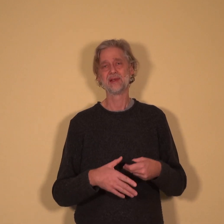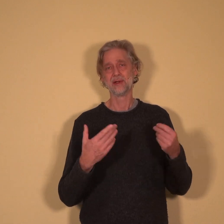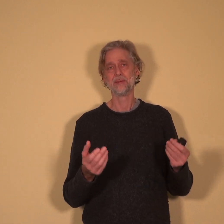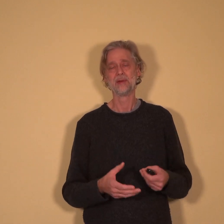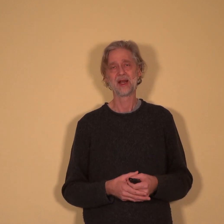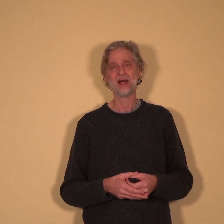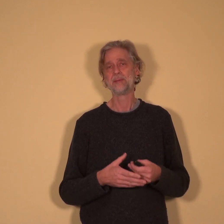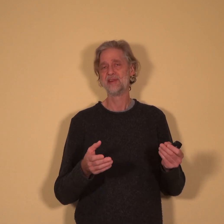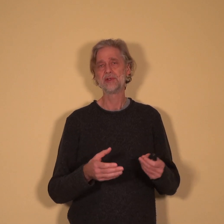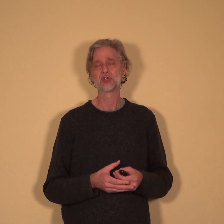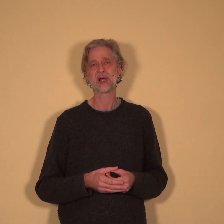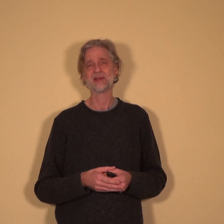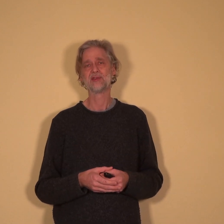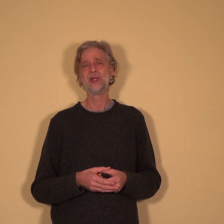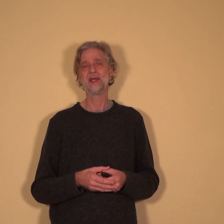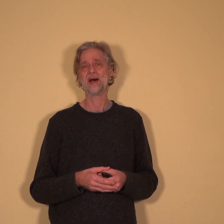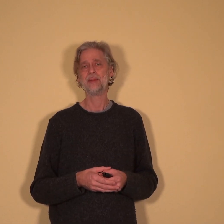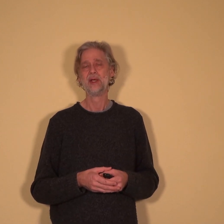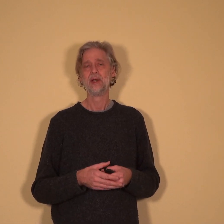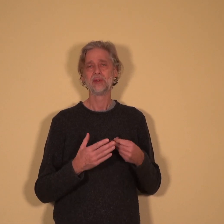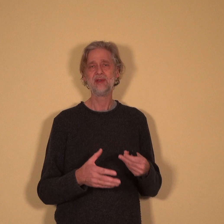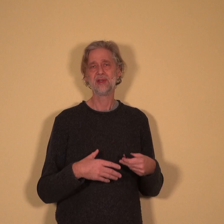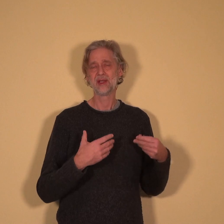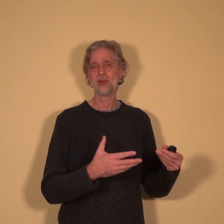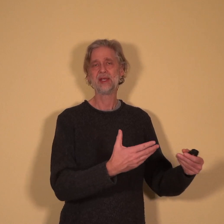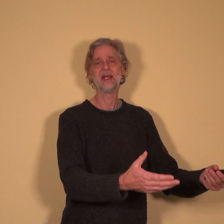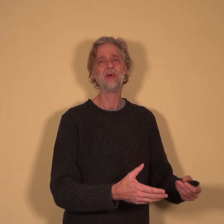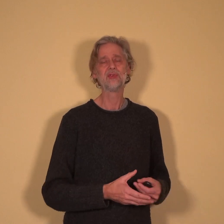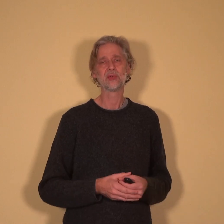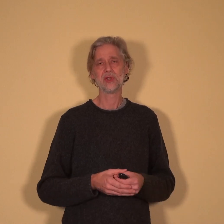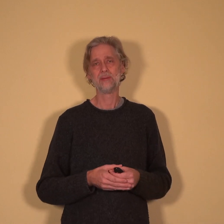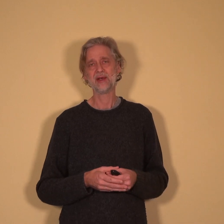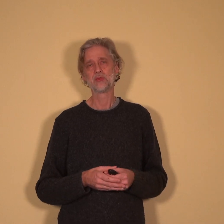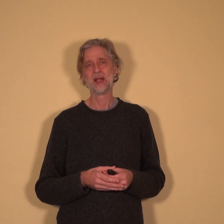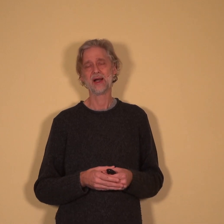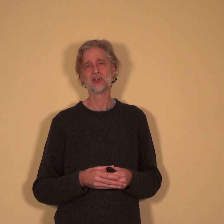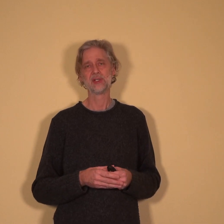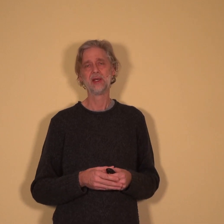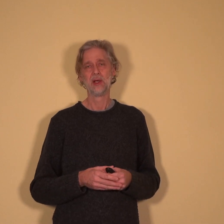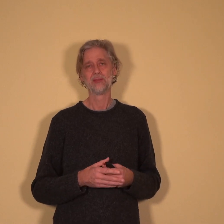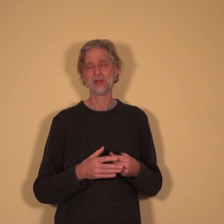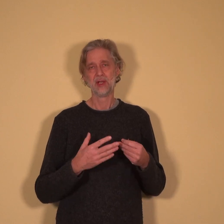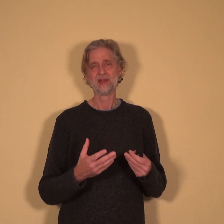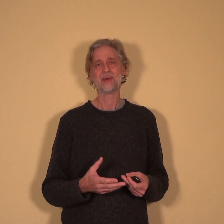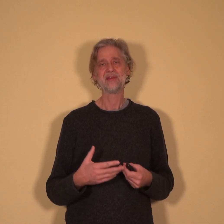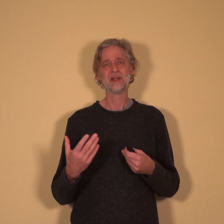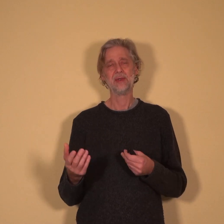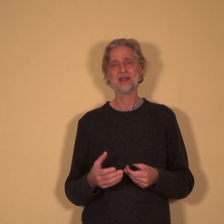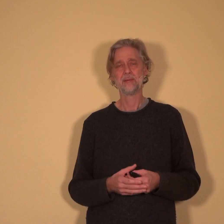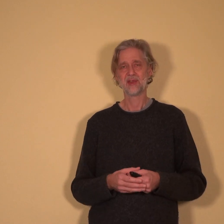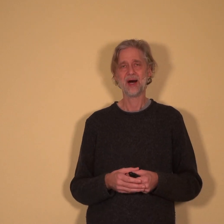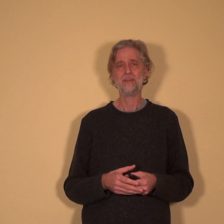jetzt kleine pazifische Staaten so nicht haben. Und die sind natürlich genauso durch einen Meeresspiegelanstieg von